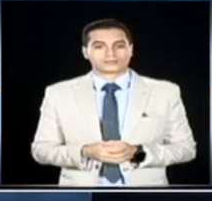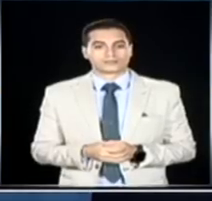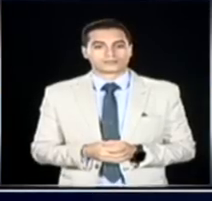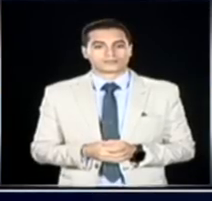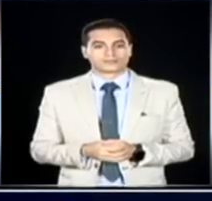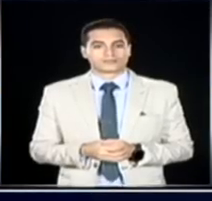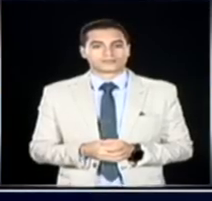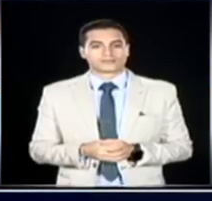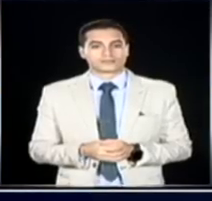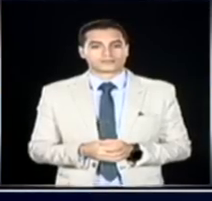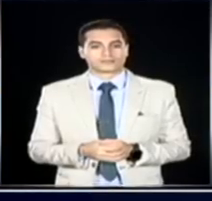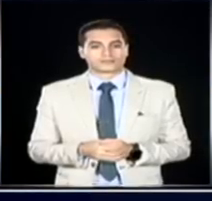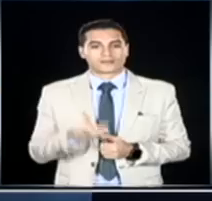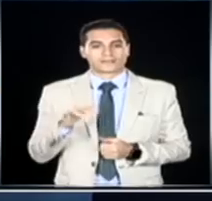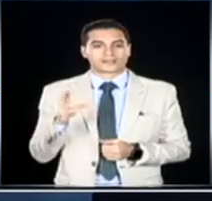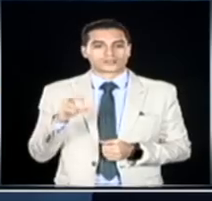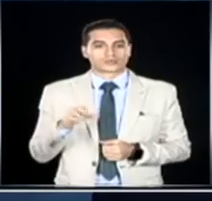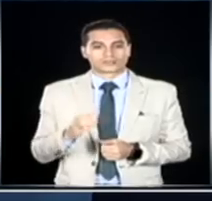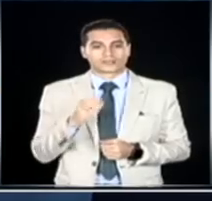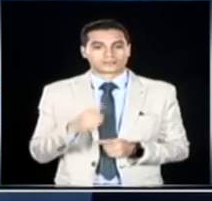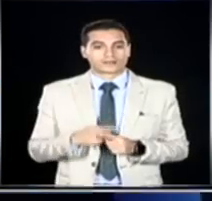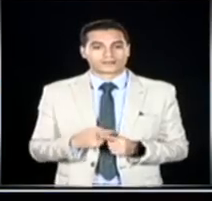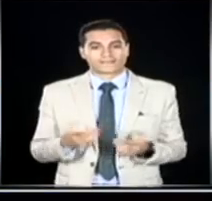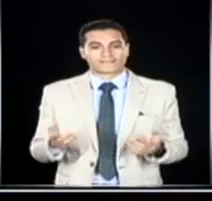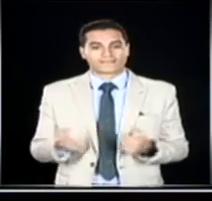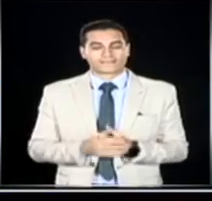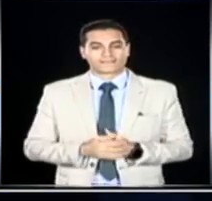فرجوا اجابه خالص